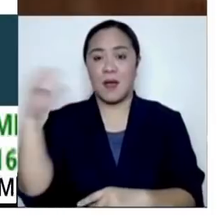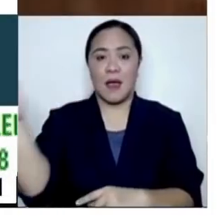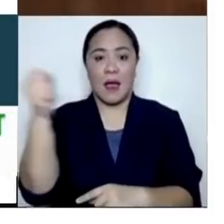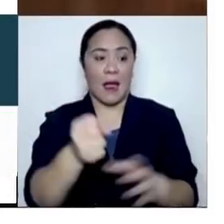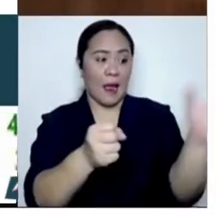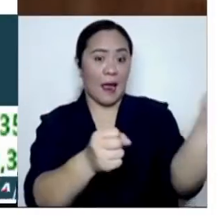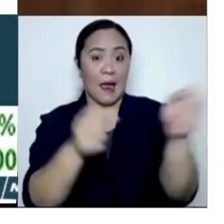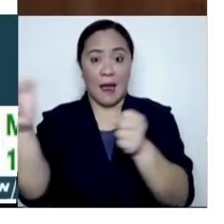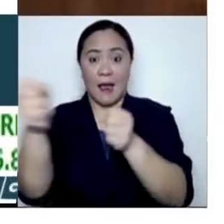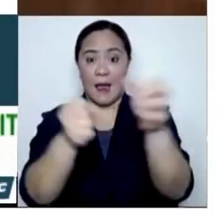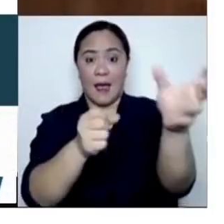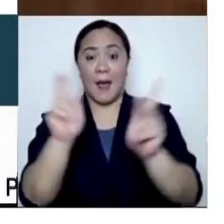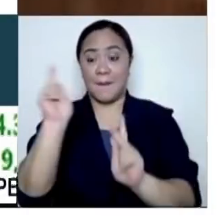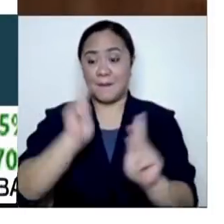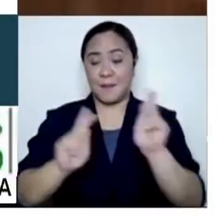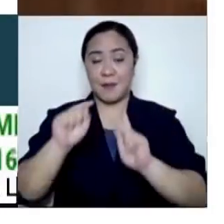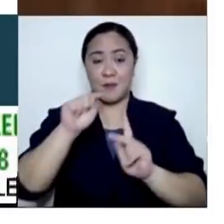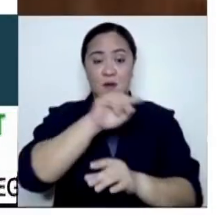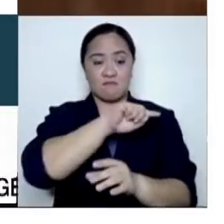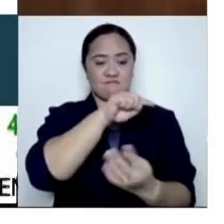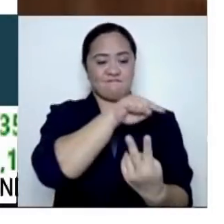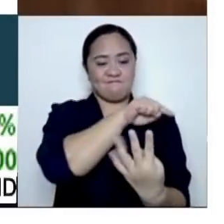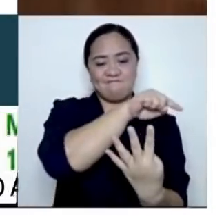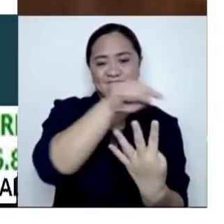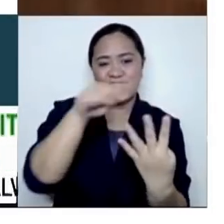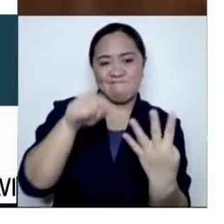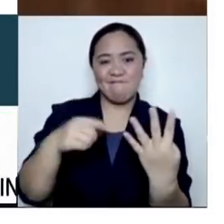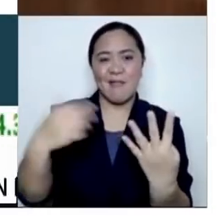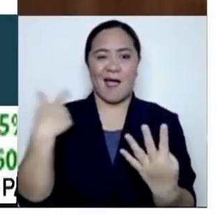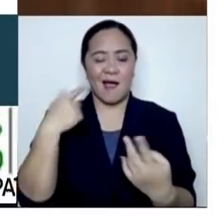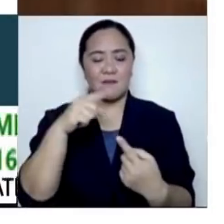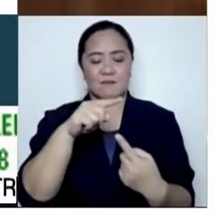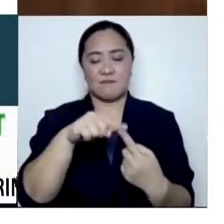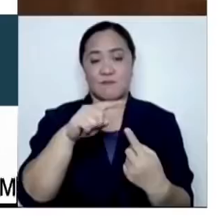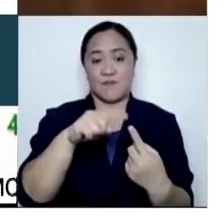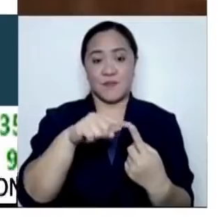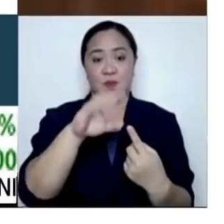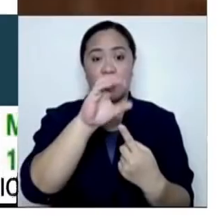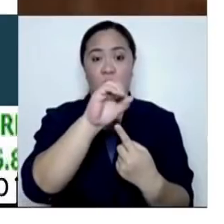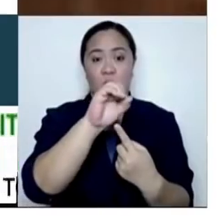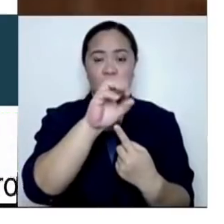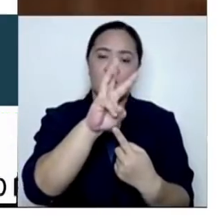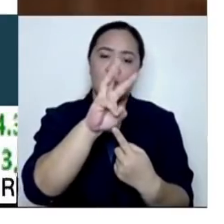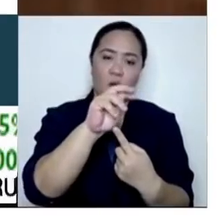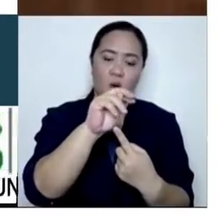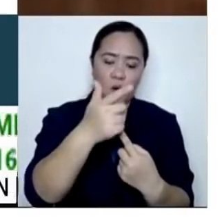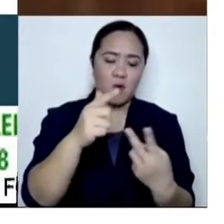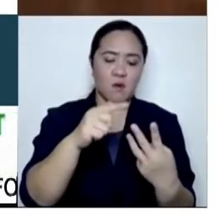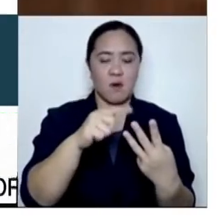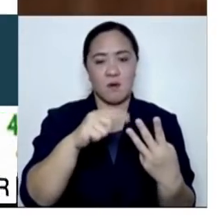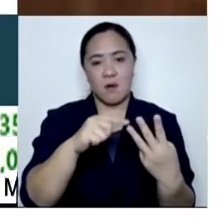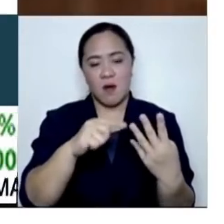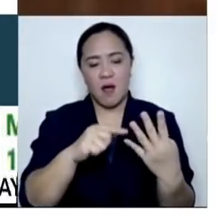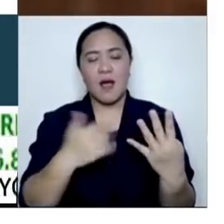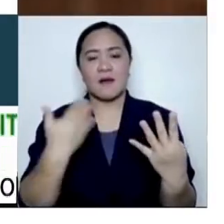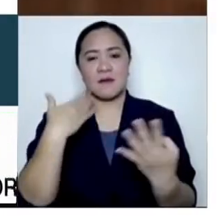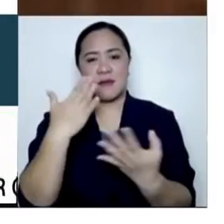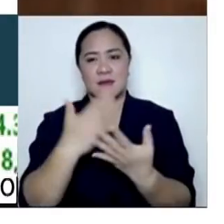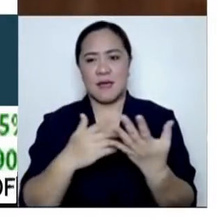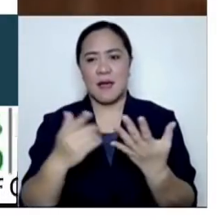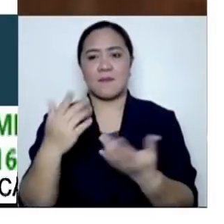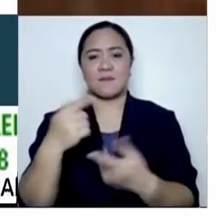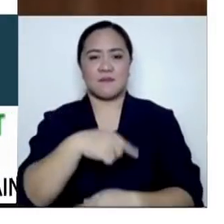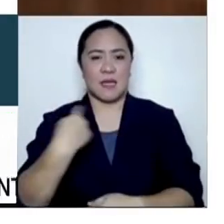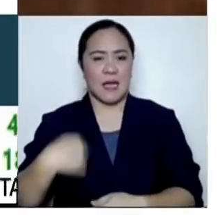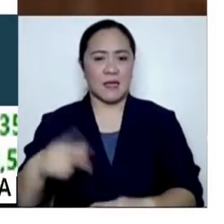na naandito. Andun si Lincolnong, andun lahat itong dalawang magama, naandito sila lahat. Yung isa doon, may warrant of arrest,